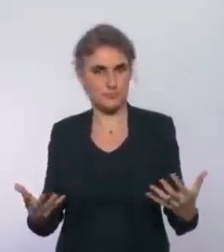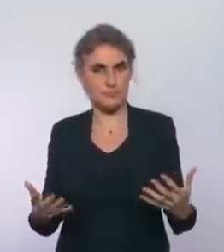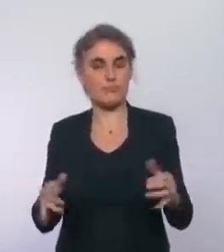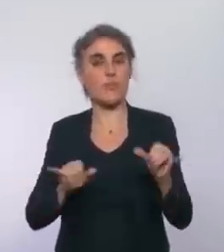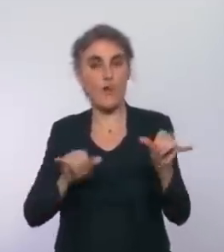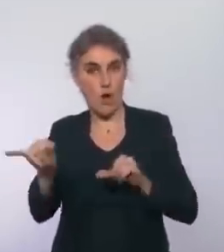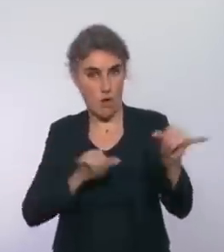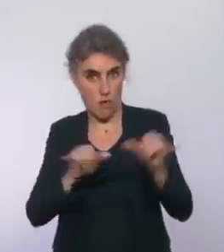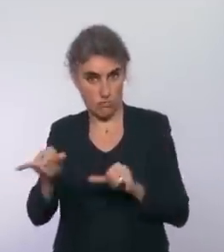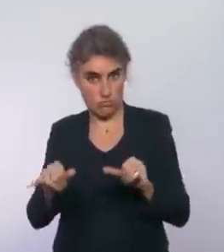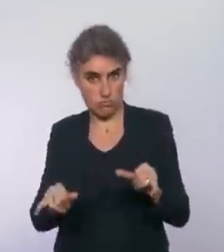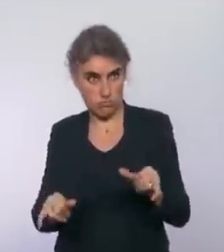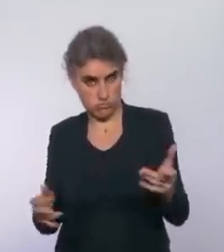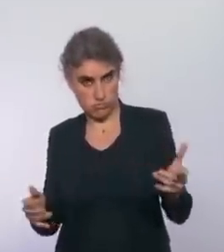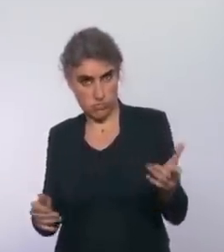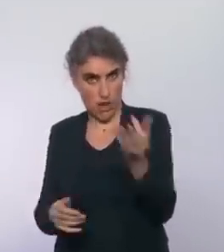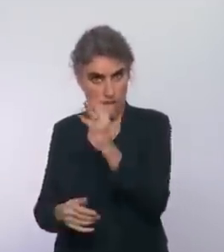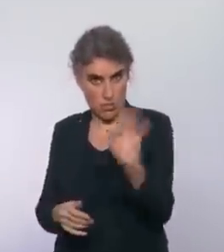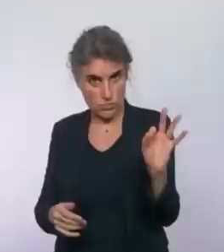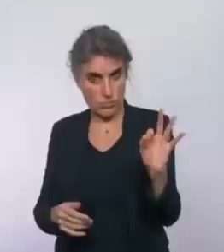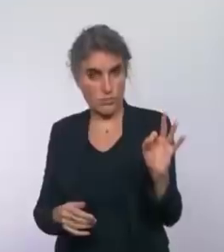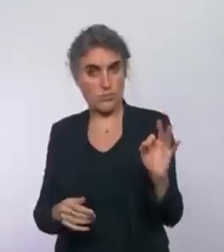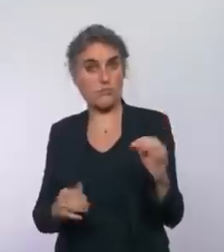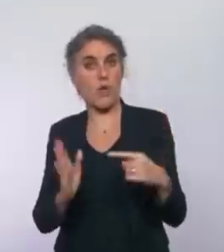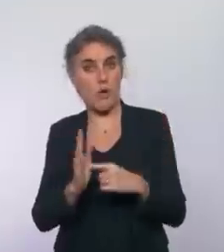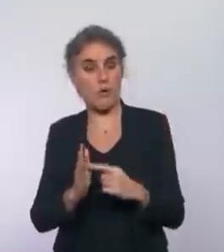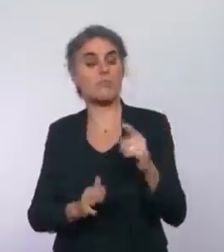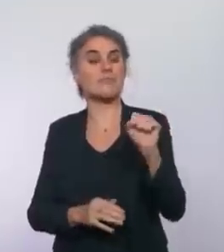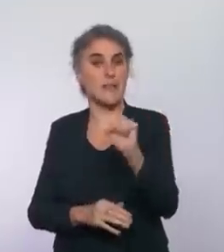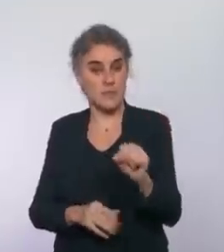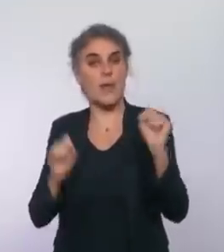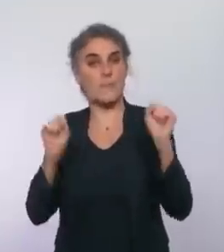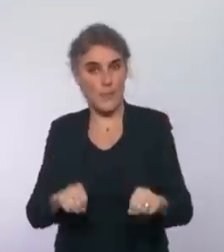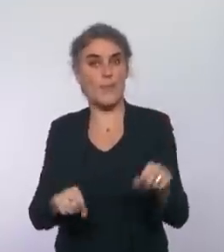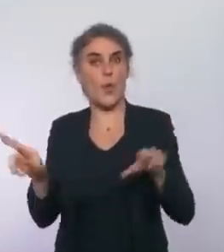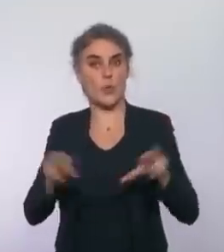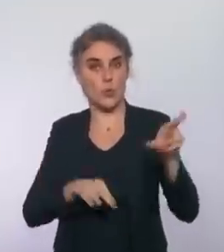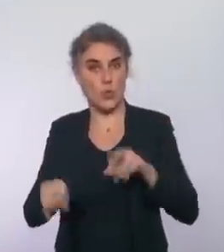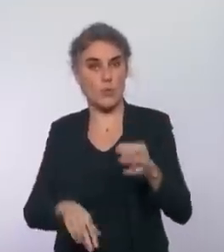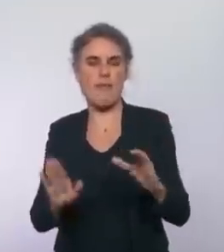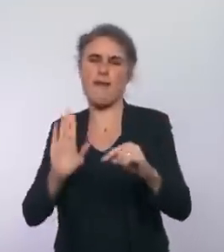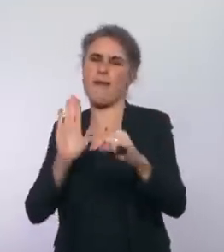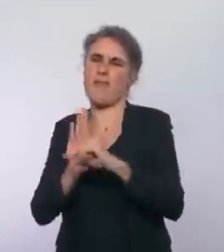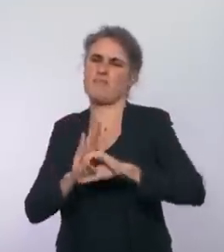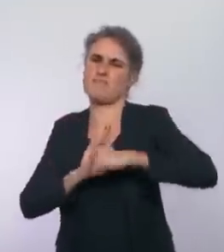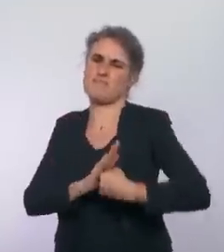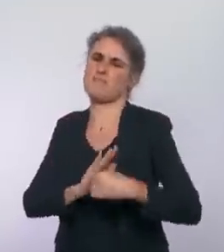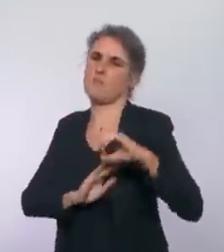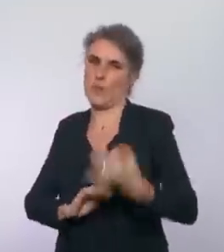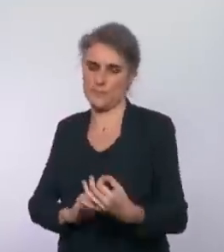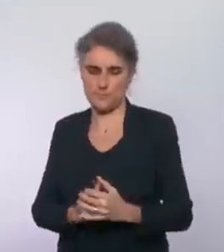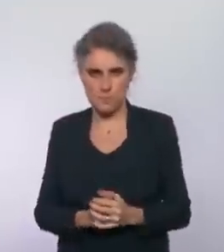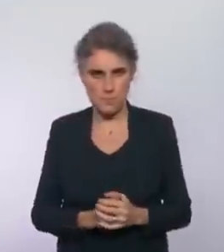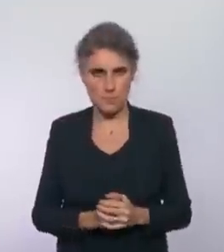vols se fera bien à compter de samedi, mais il se fera avec un encadrement extrêmement strict et drastique.